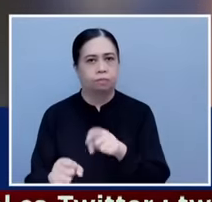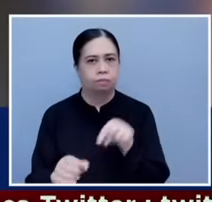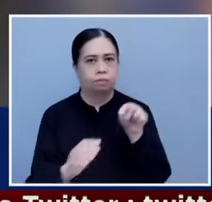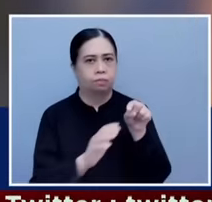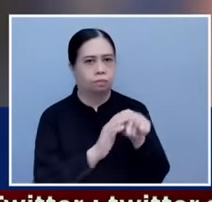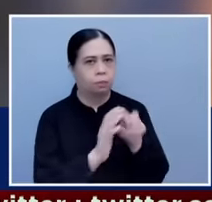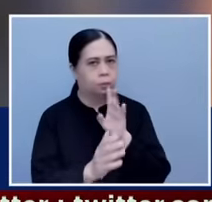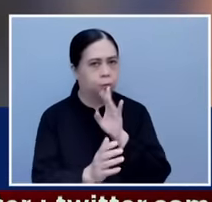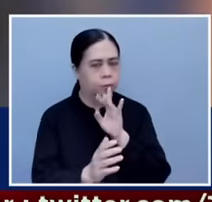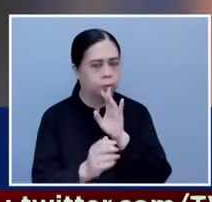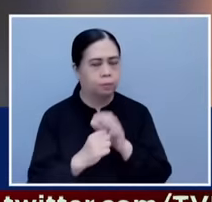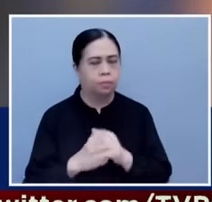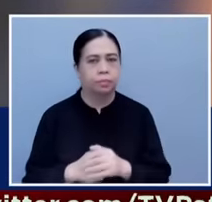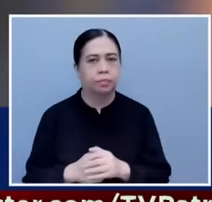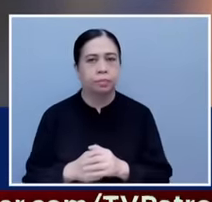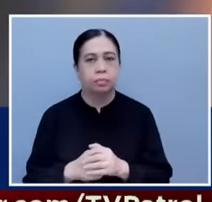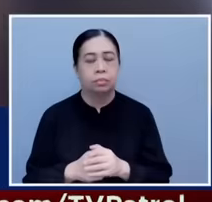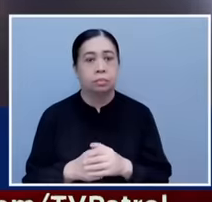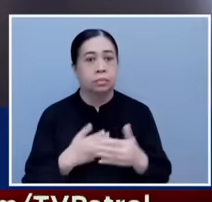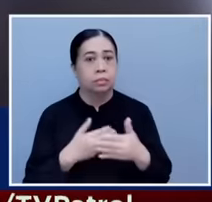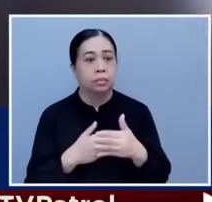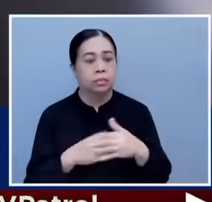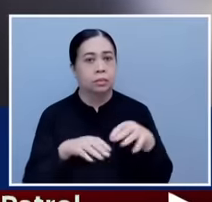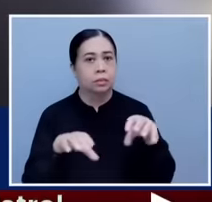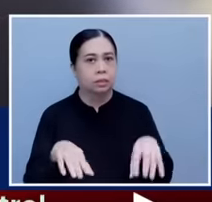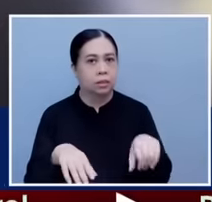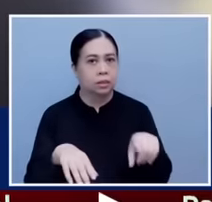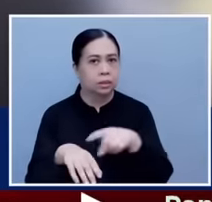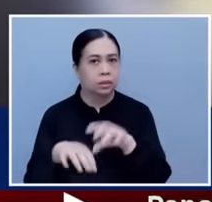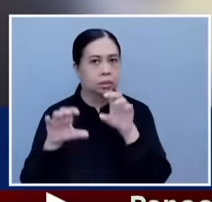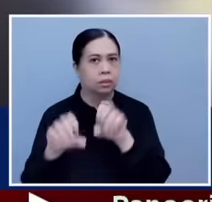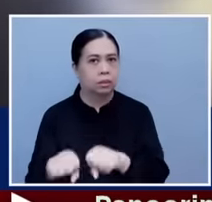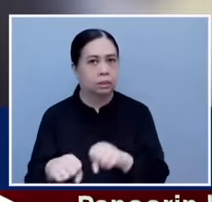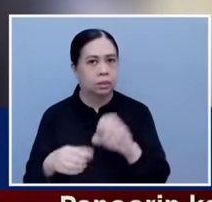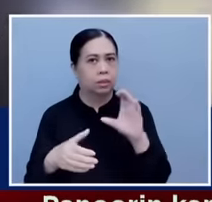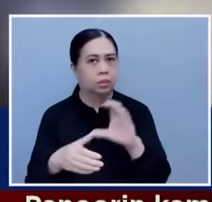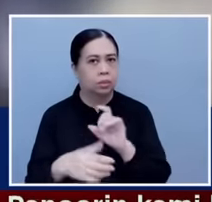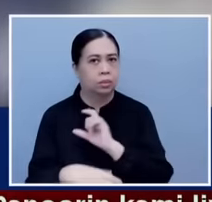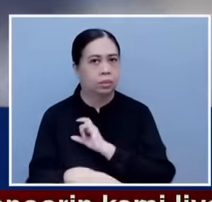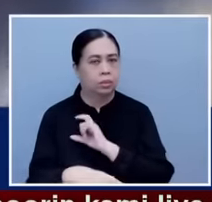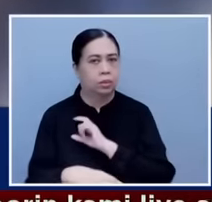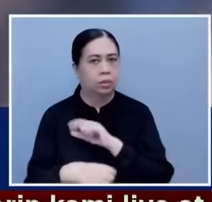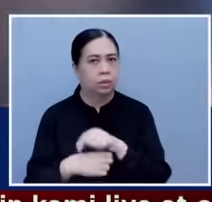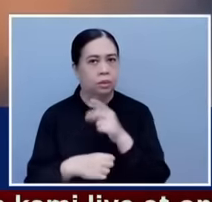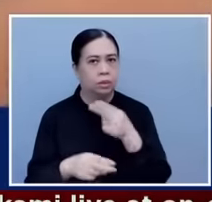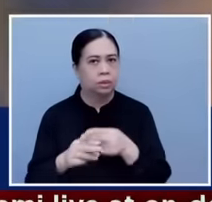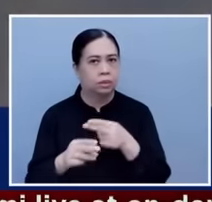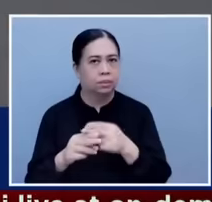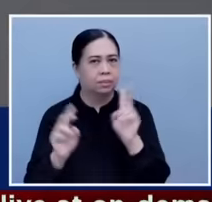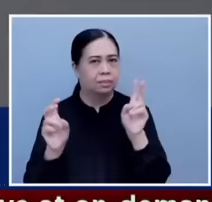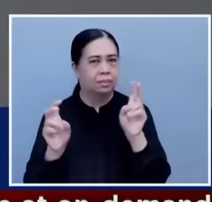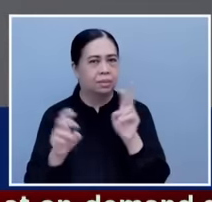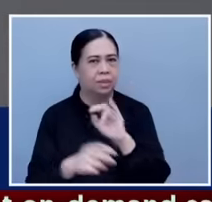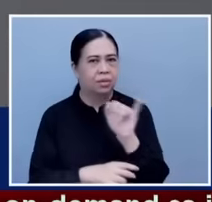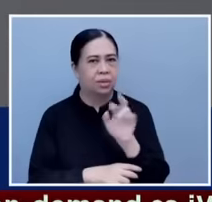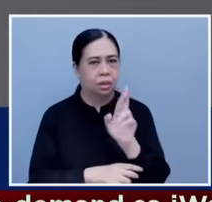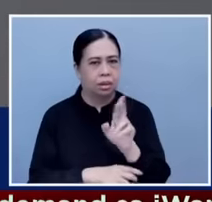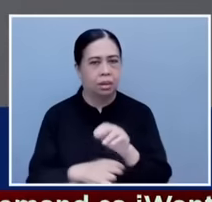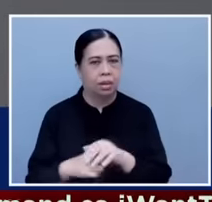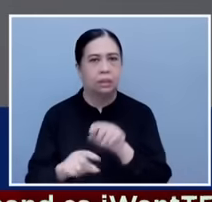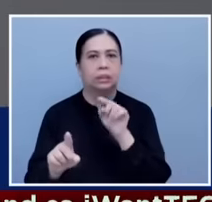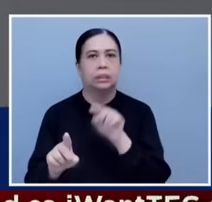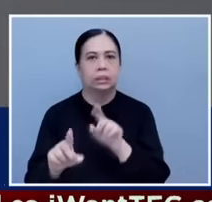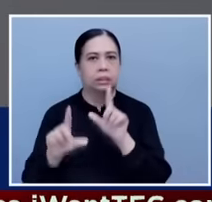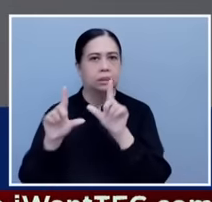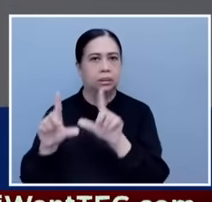Hindi kalayuan sa inuupang bahay ng pamilya notaryo, inaresto ng Caloocan City Police ang lalaking nakilala sa alias na JR. Siya ang suspect